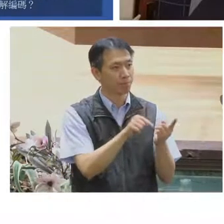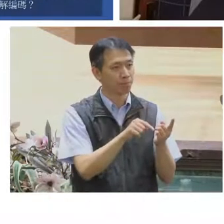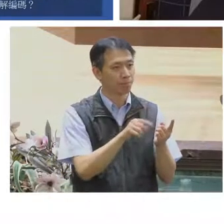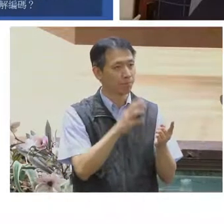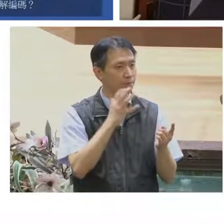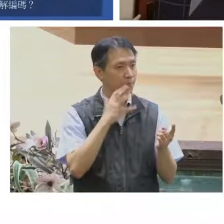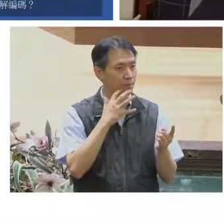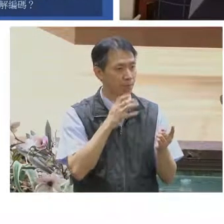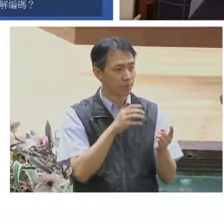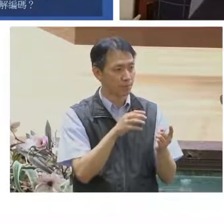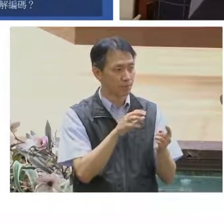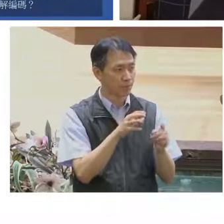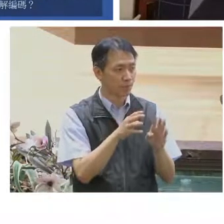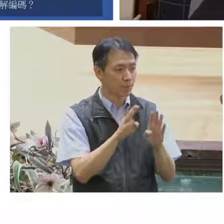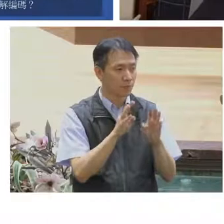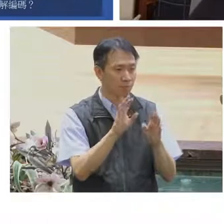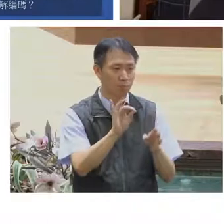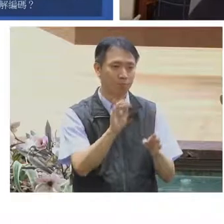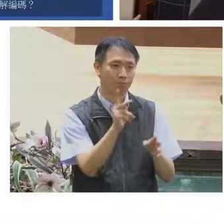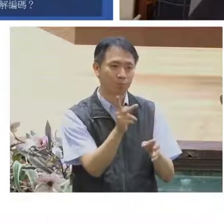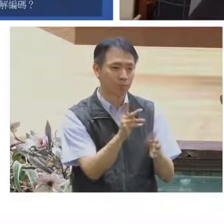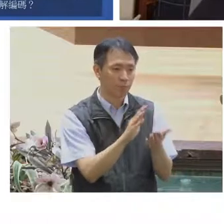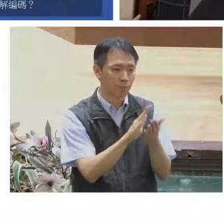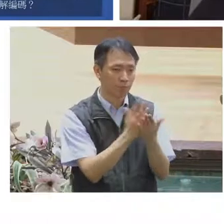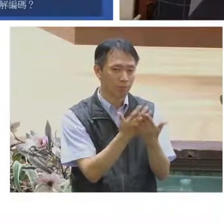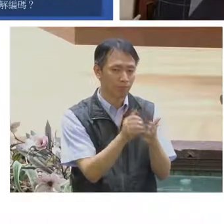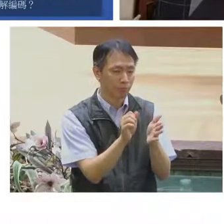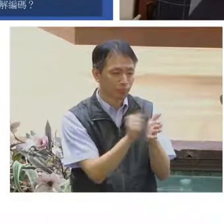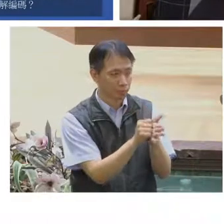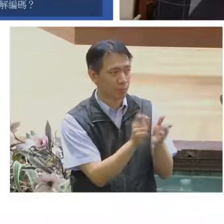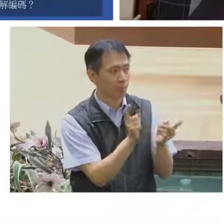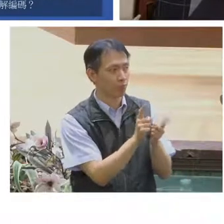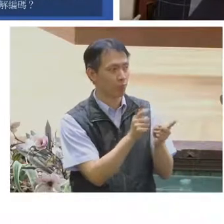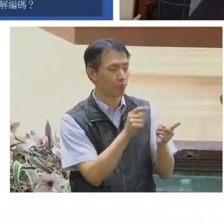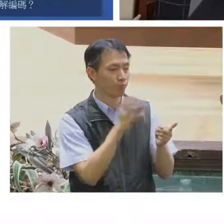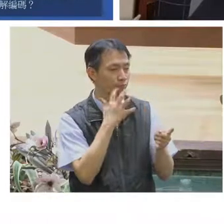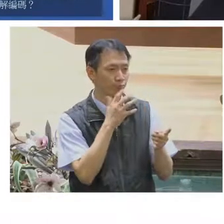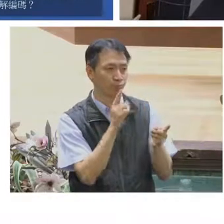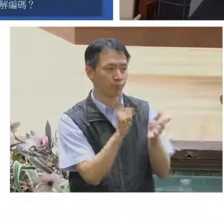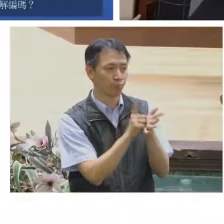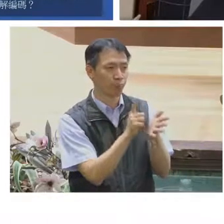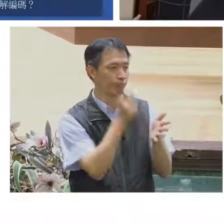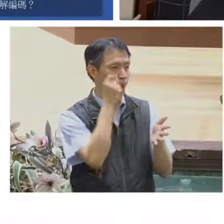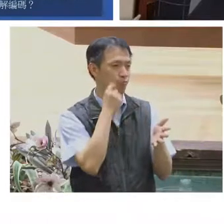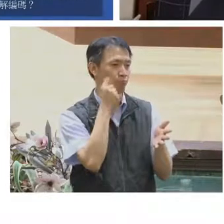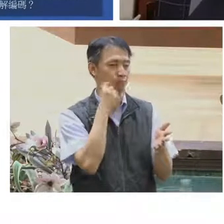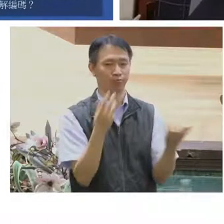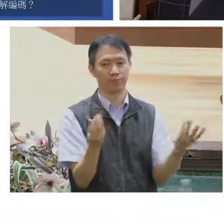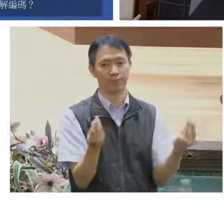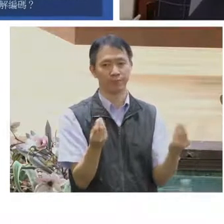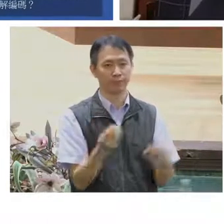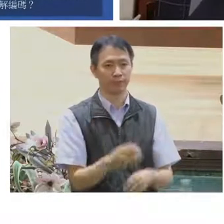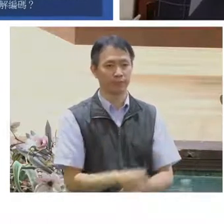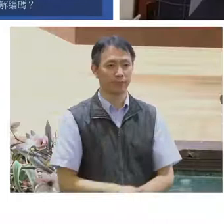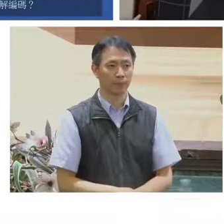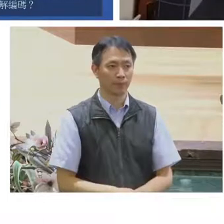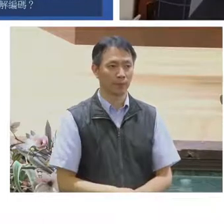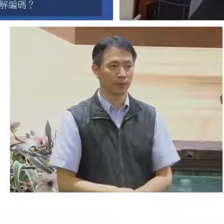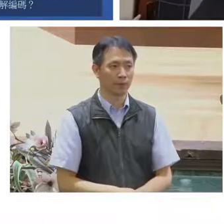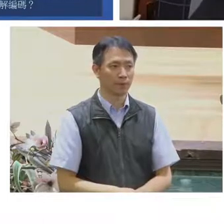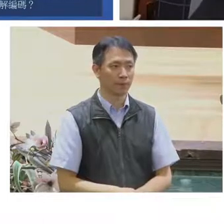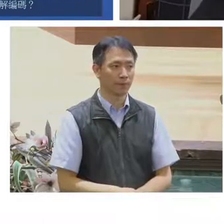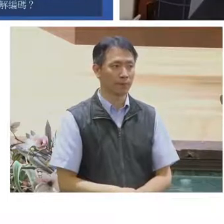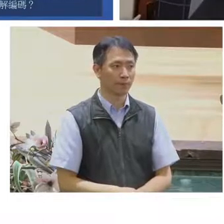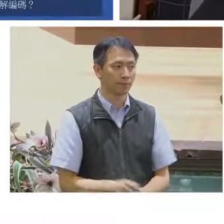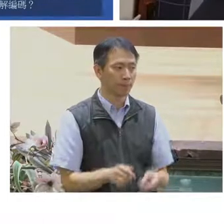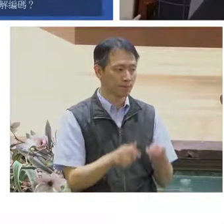门的维基百科的贡献者没有对澳门的社运有很大很大的兴趣。这是我们发现